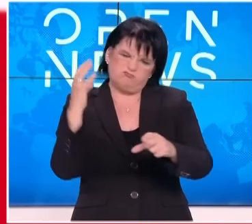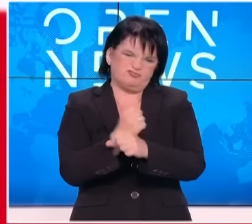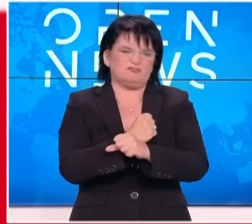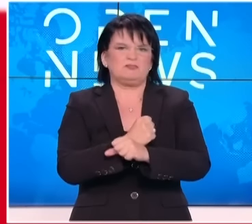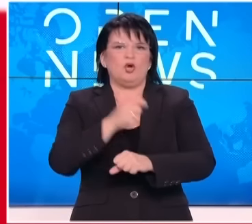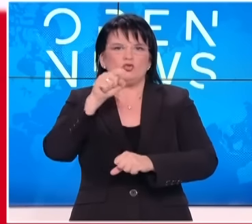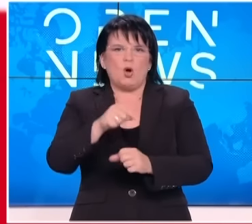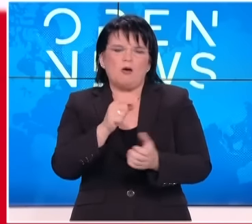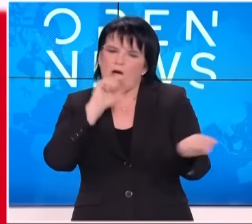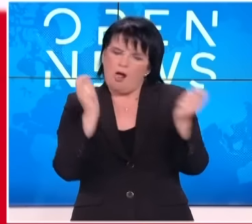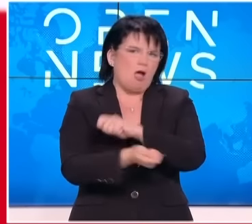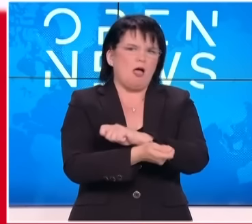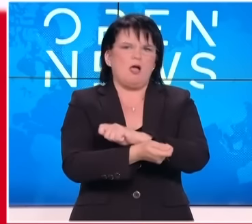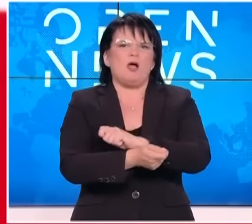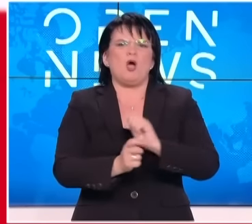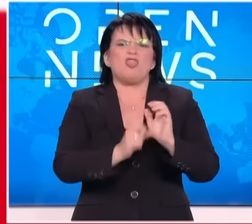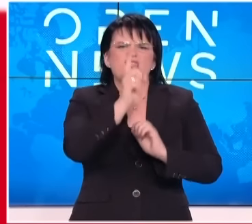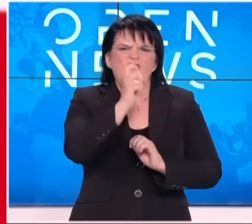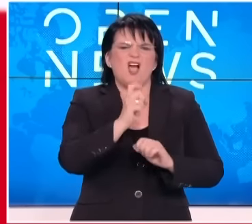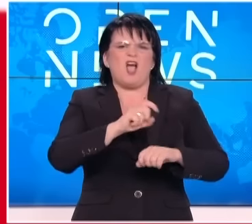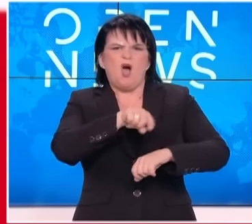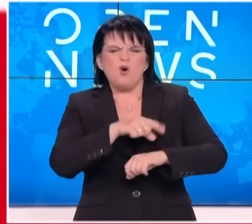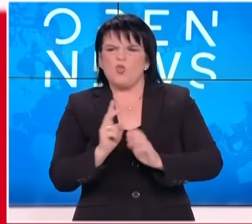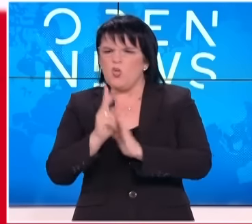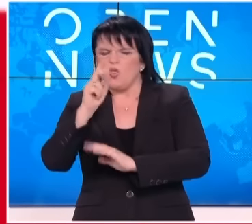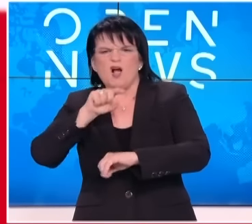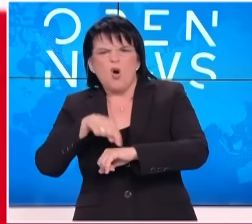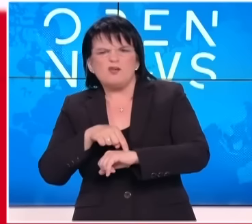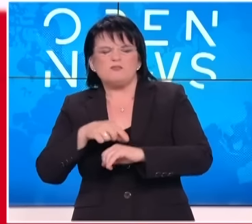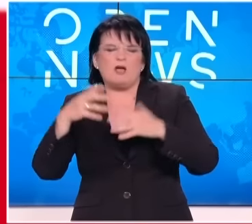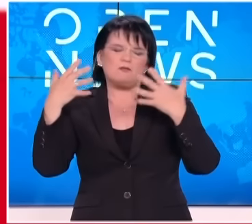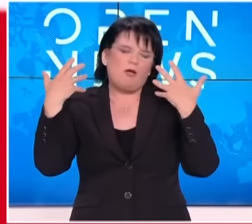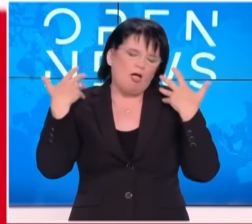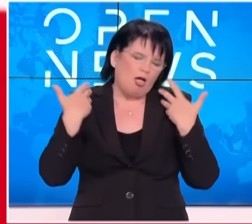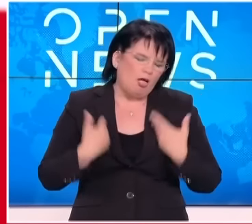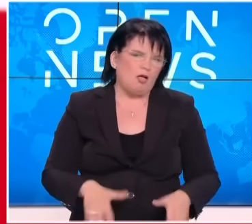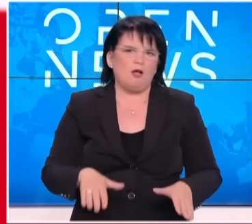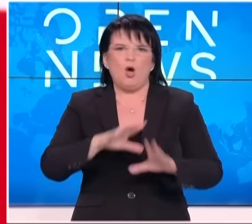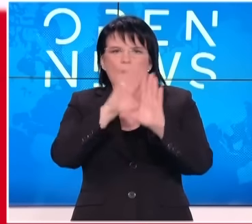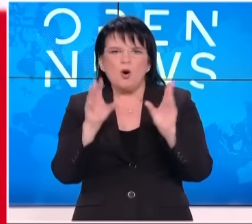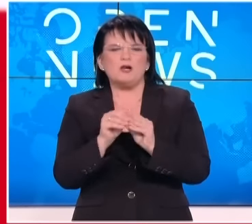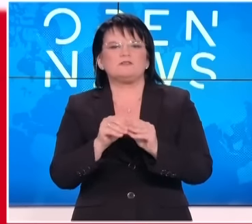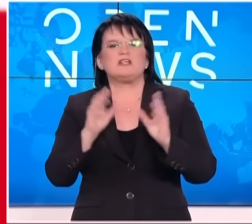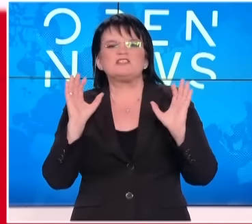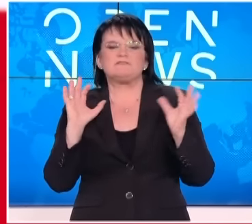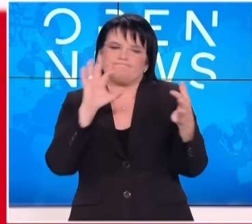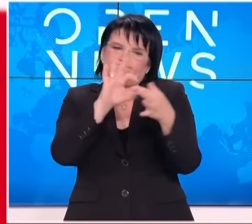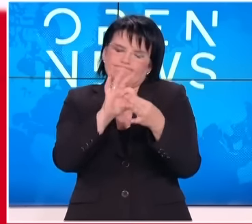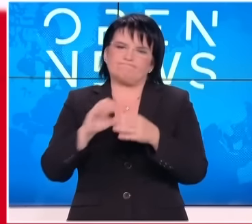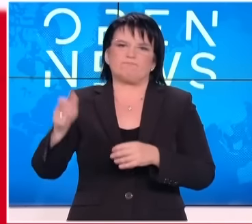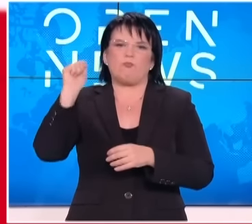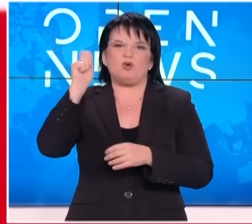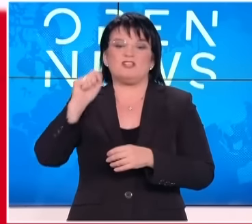λιώνουν σήμερα κυριολεκτικά μέσα σε απάνθρωπες συνθήκες και όλα αυτά κοιτάξτε σε συνδυασμό με την πολιτική της